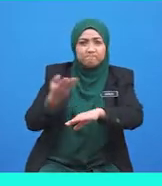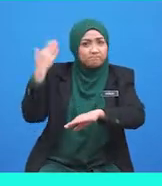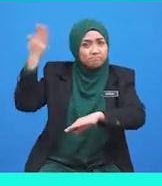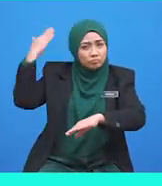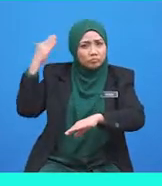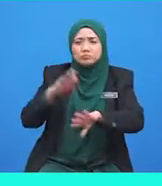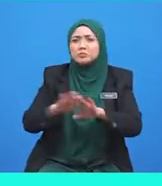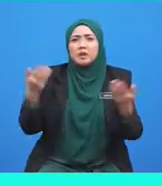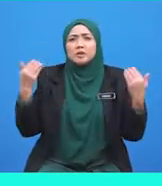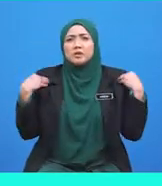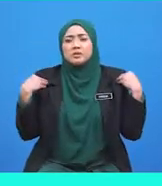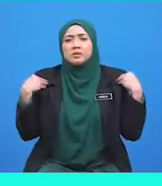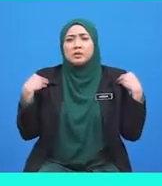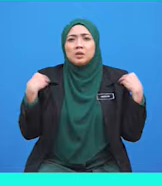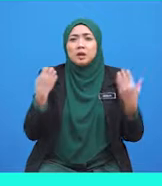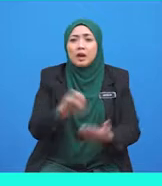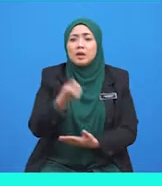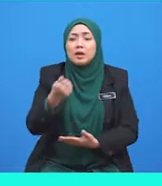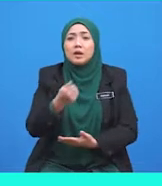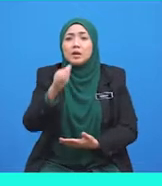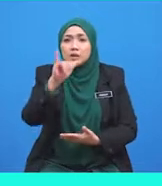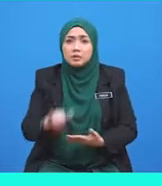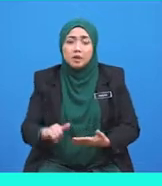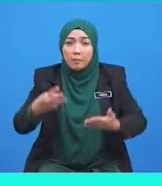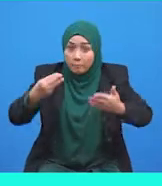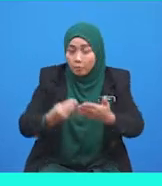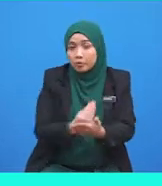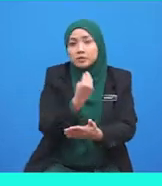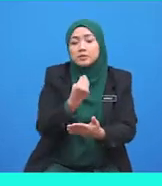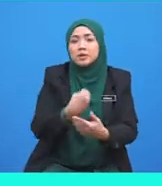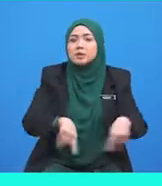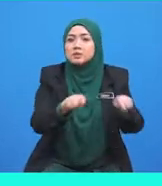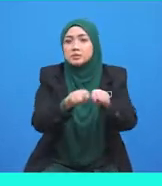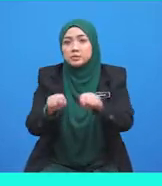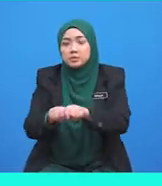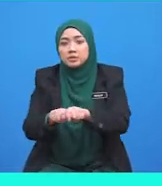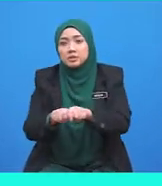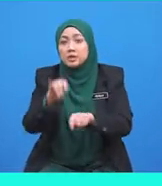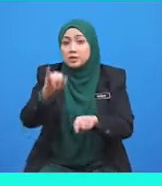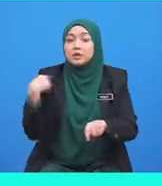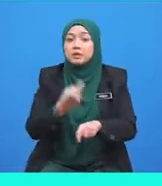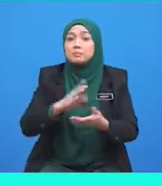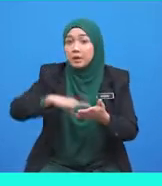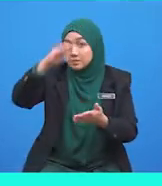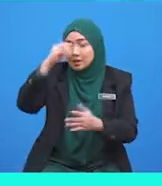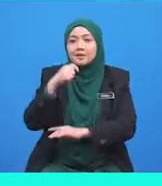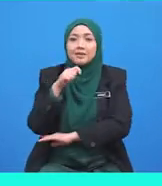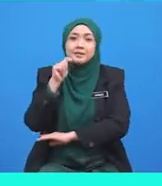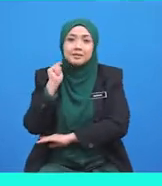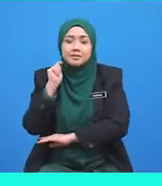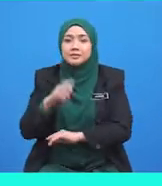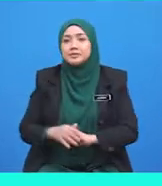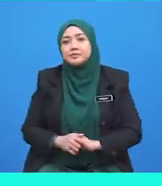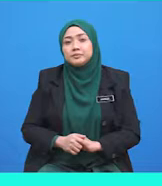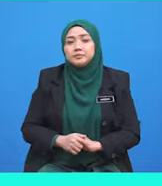teknologi yang canggih, malah mereka hanya mempunyai peralatan mudah seperti yang kita pelajari sebentar tadi.